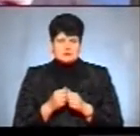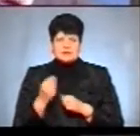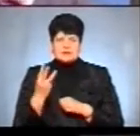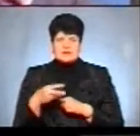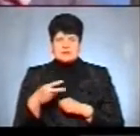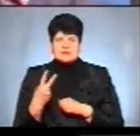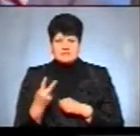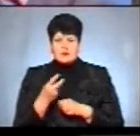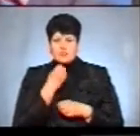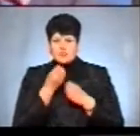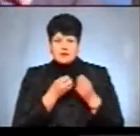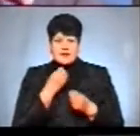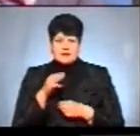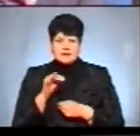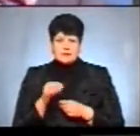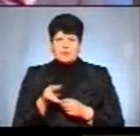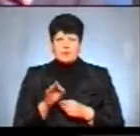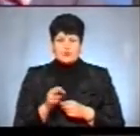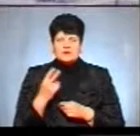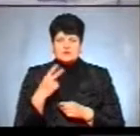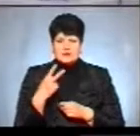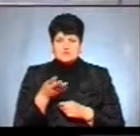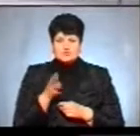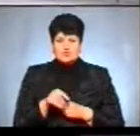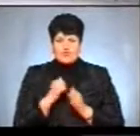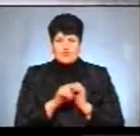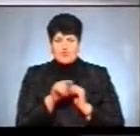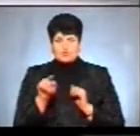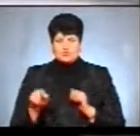32 букети по 20 рослин в кожному.